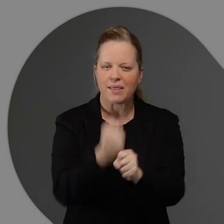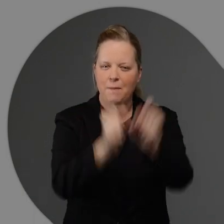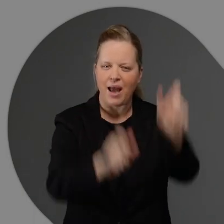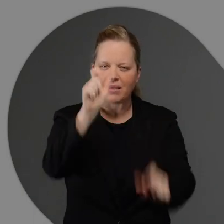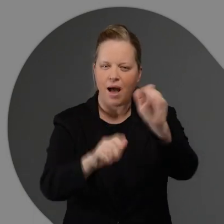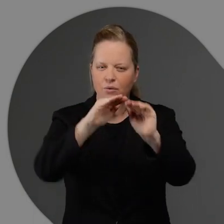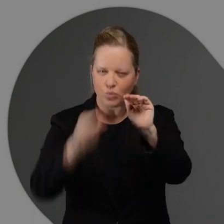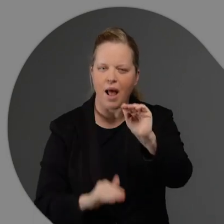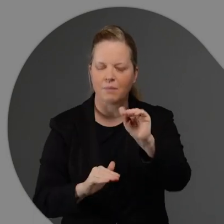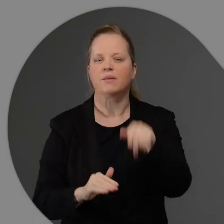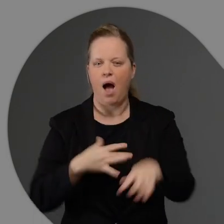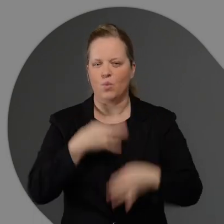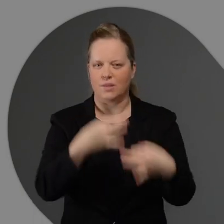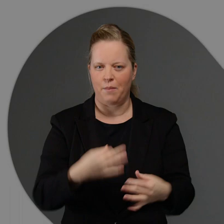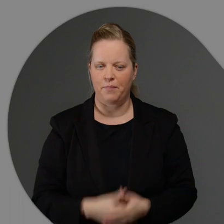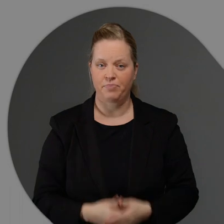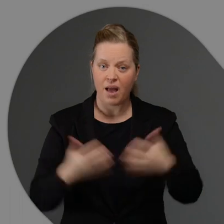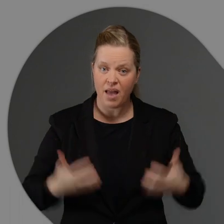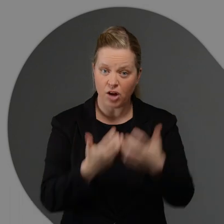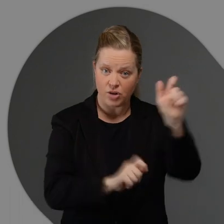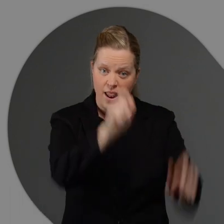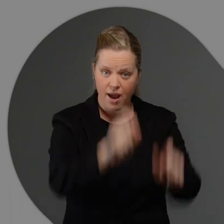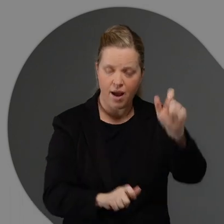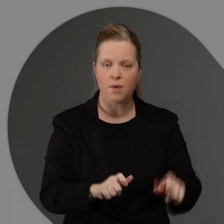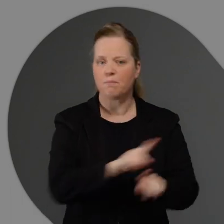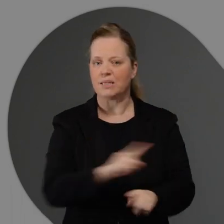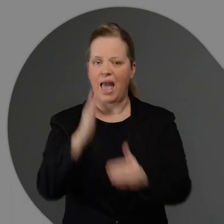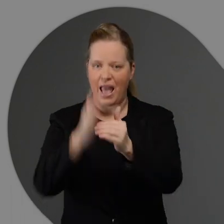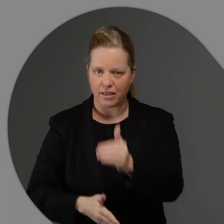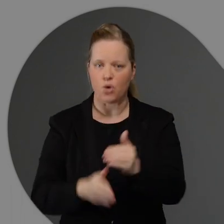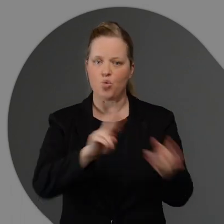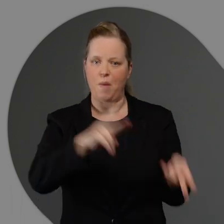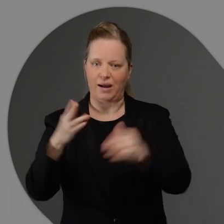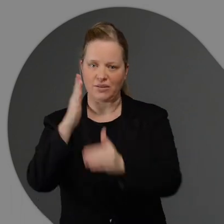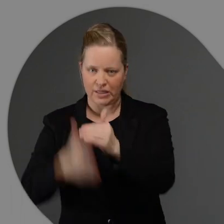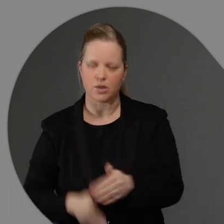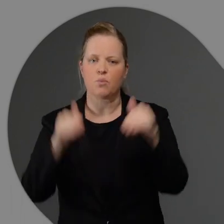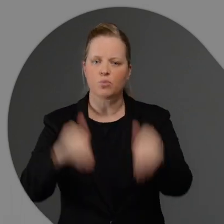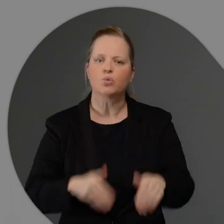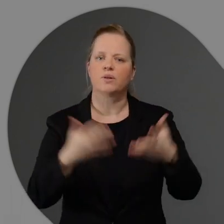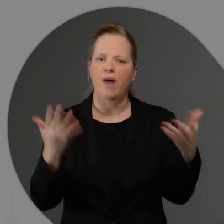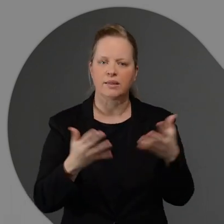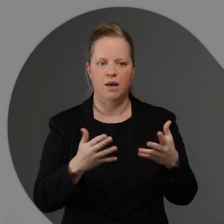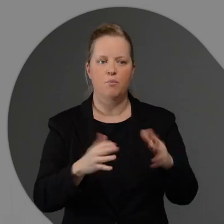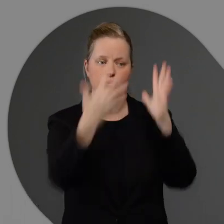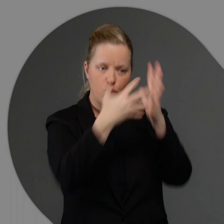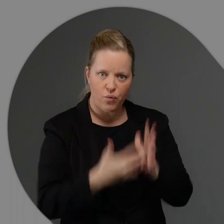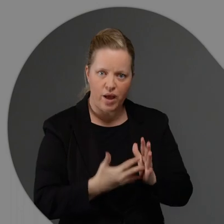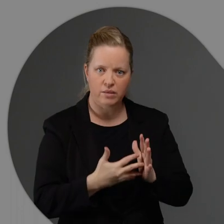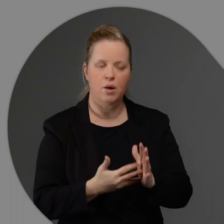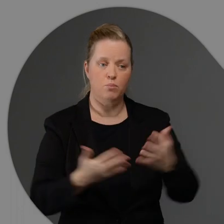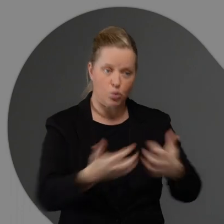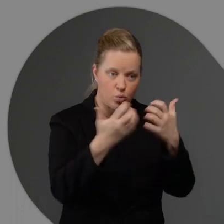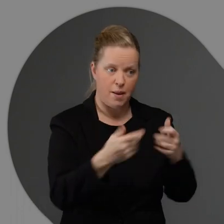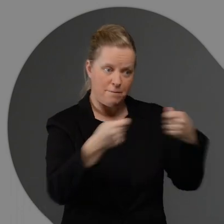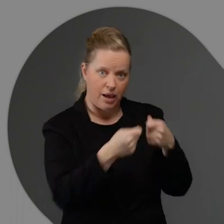als 10 MitarbeiterInnen. Die Hersteller müssen bis zum Ende der Übergangsfristen die Konformität ihrer Produkte bewerten, das heißt prüfen